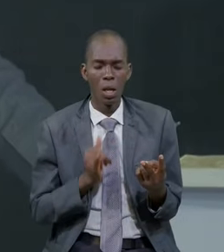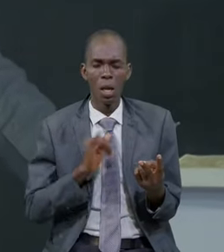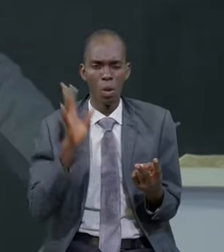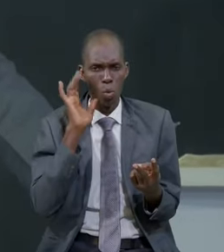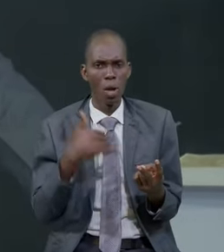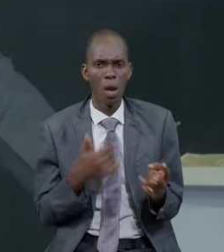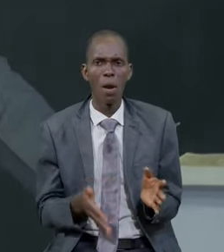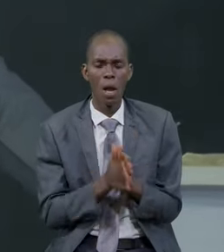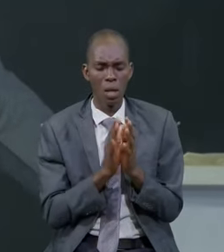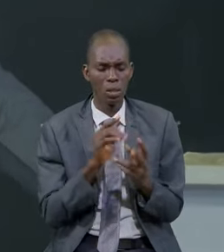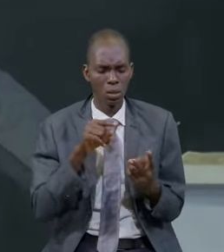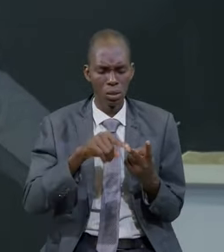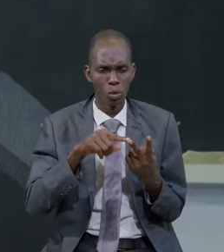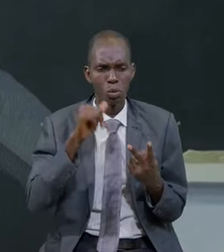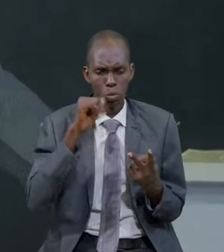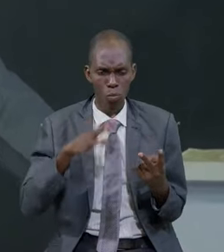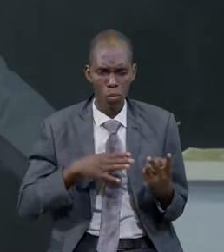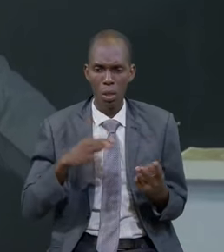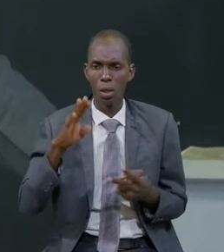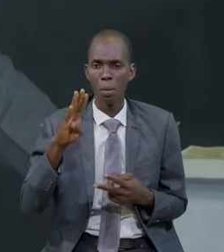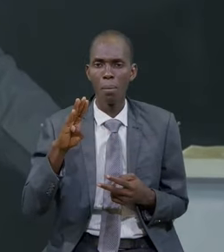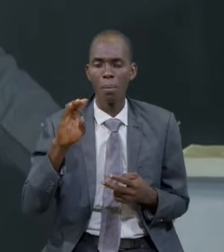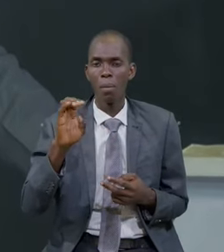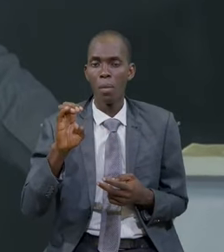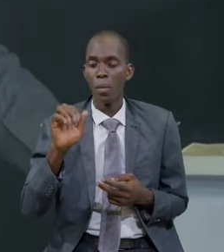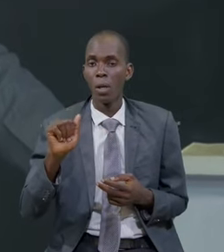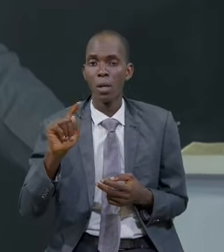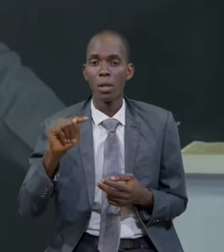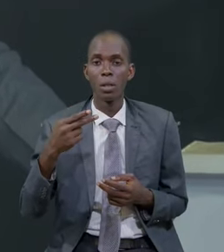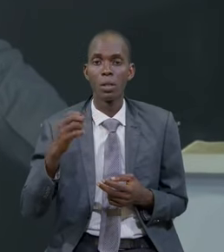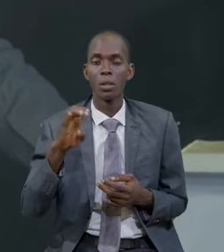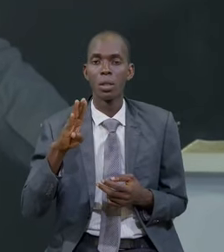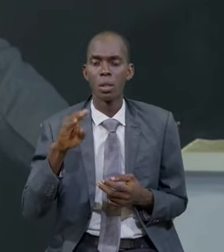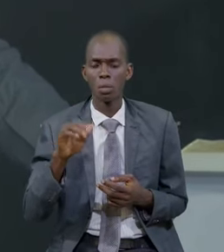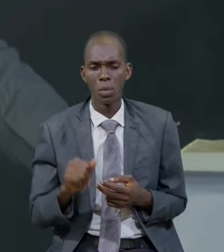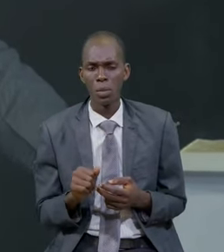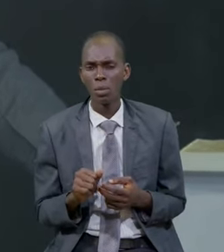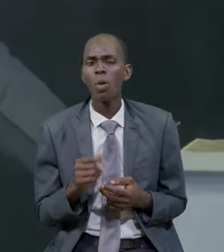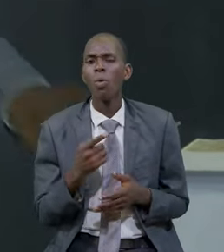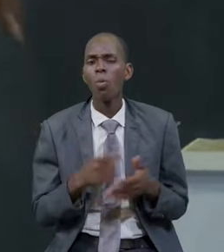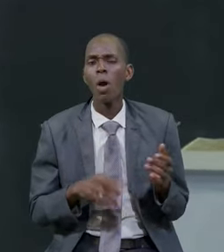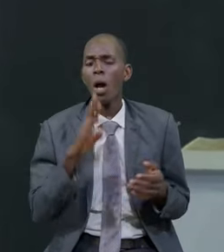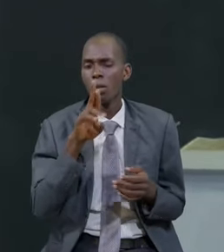que tu veux quelque chose? Est-ce que tu essaies de révéler quelque chose?